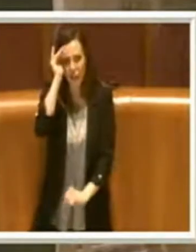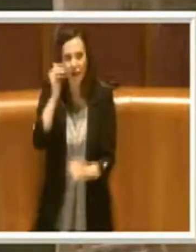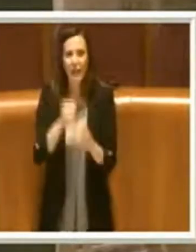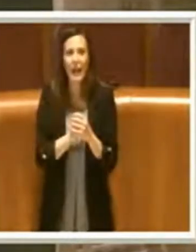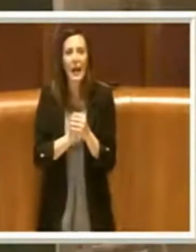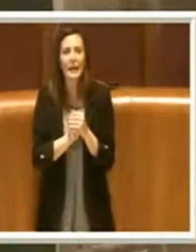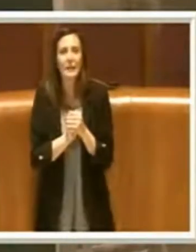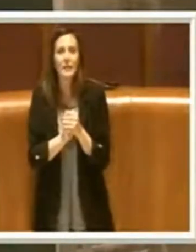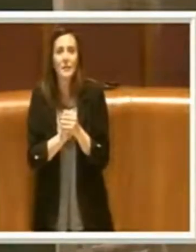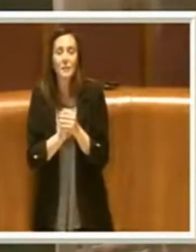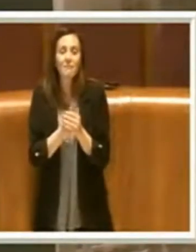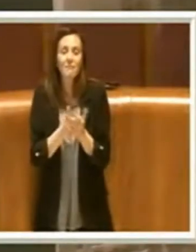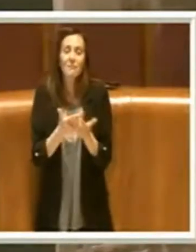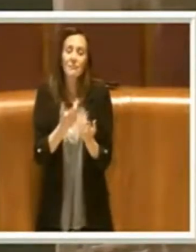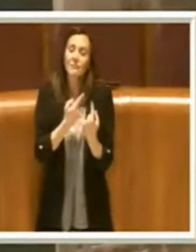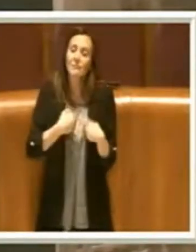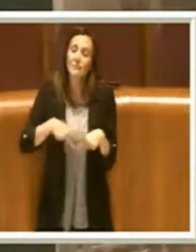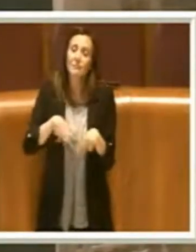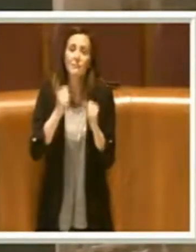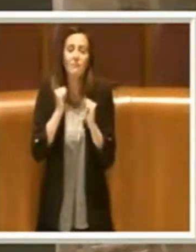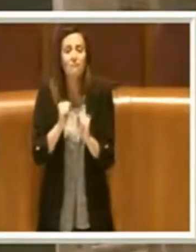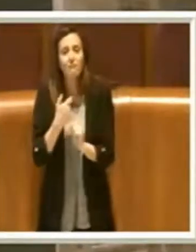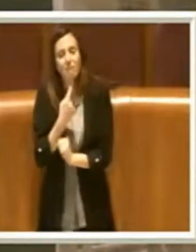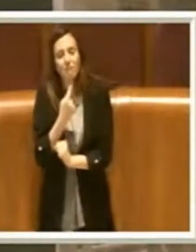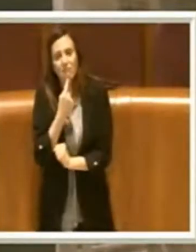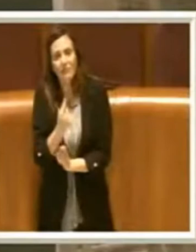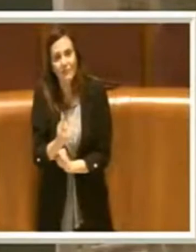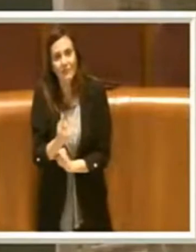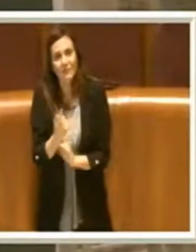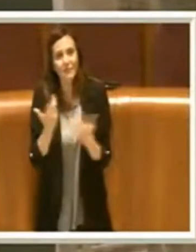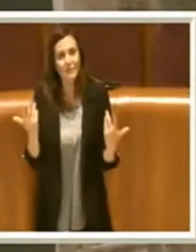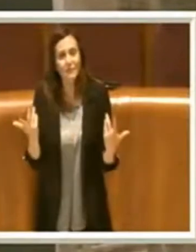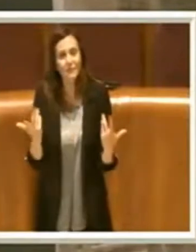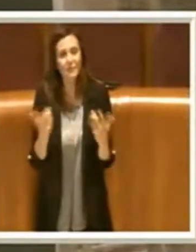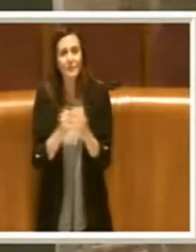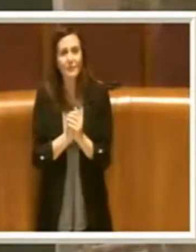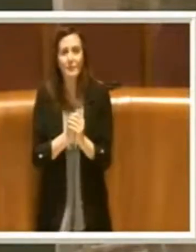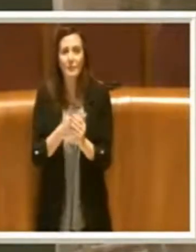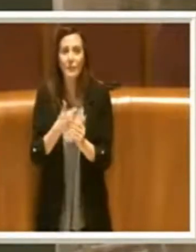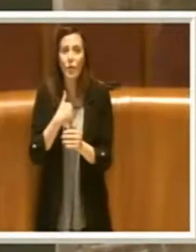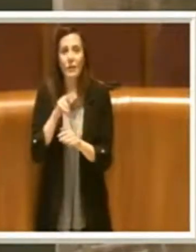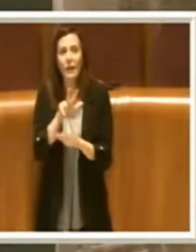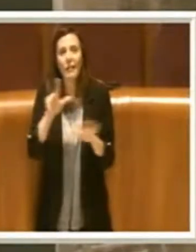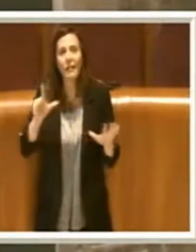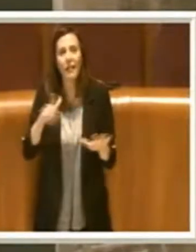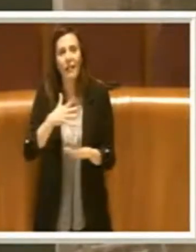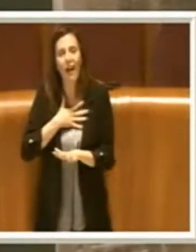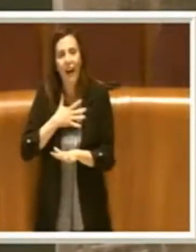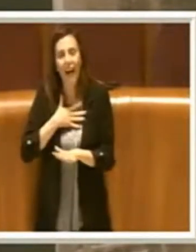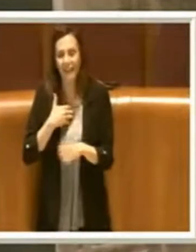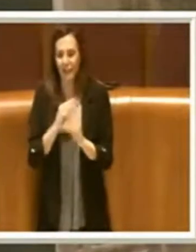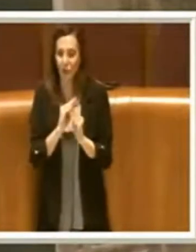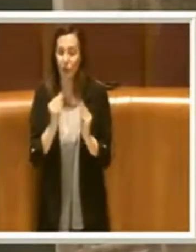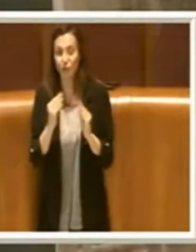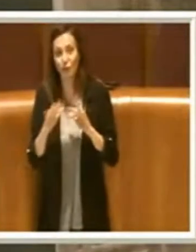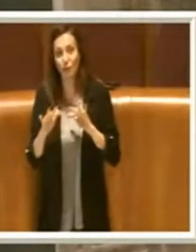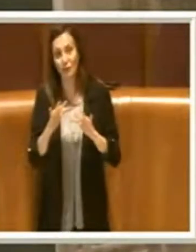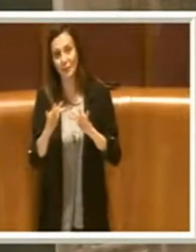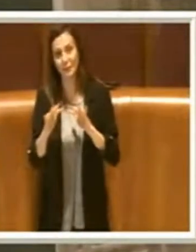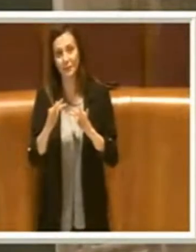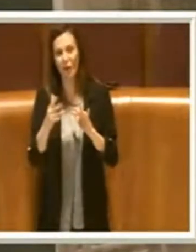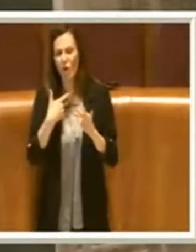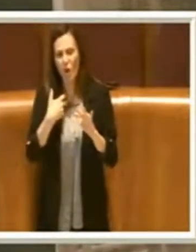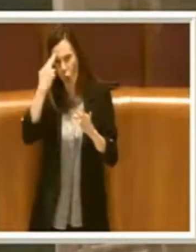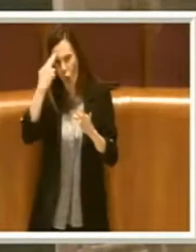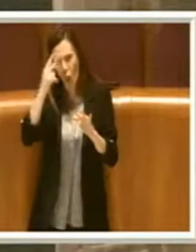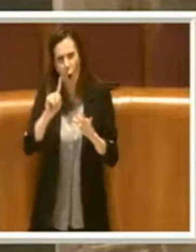quello che possiamo dire ovviamente che io ho 37 anni sono giovane relativamente io non ricordo